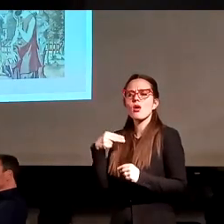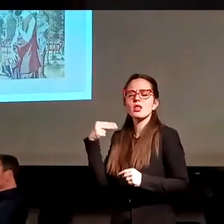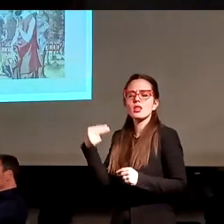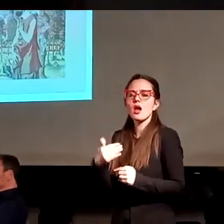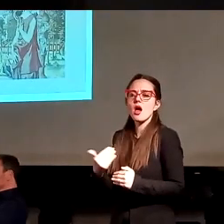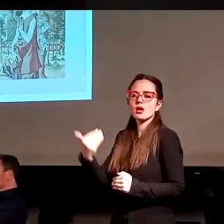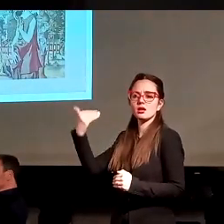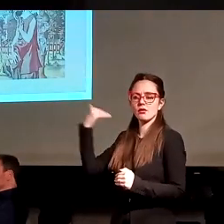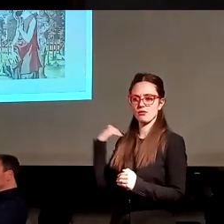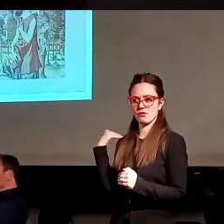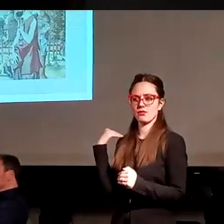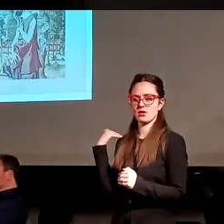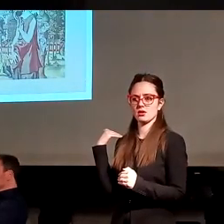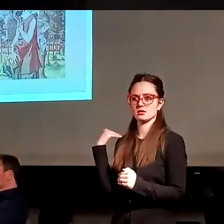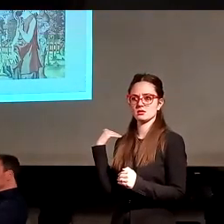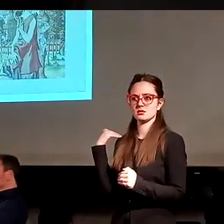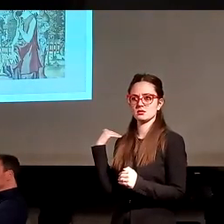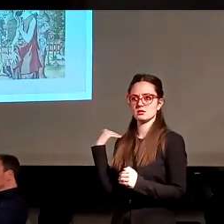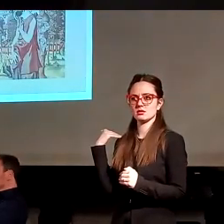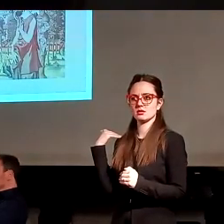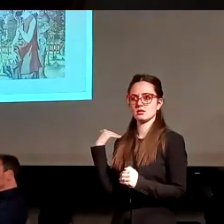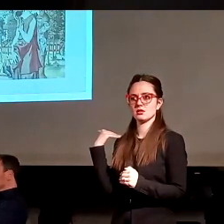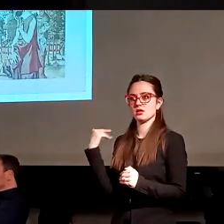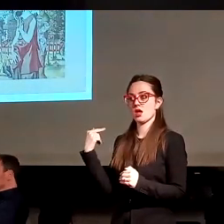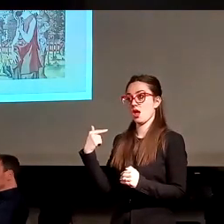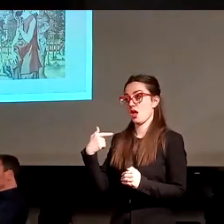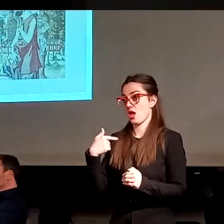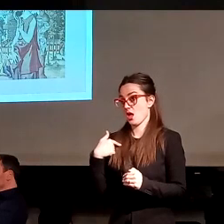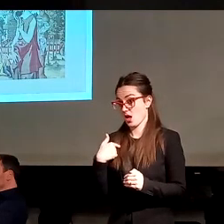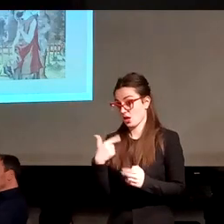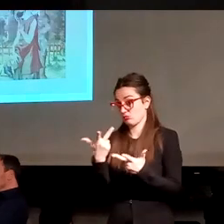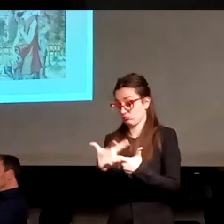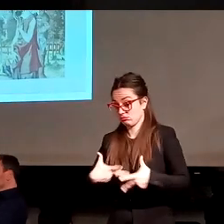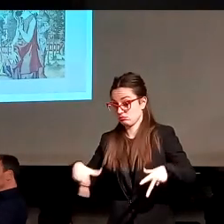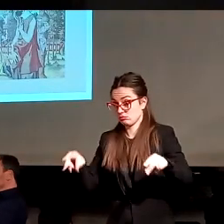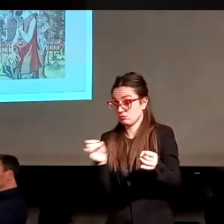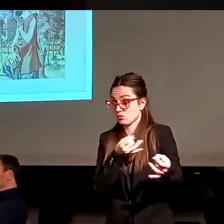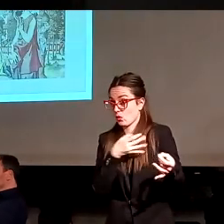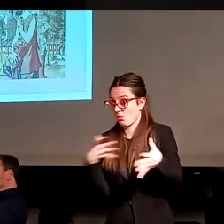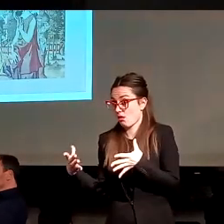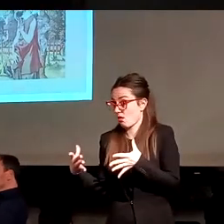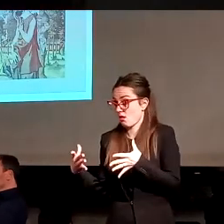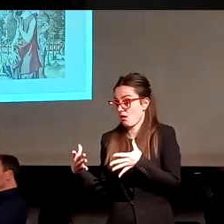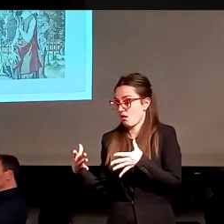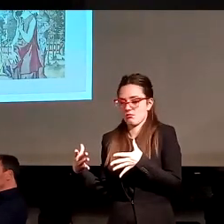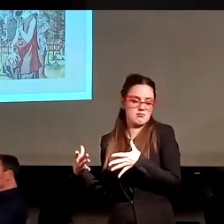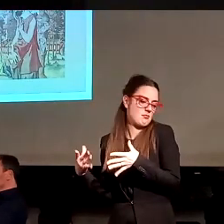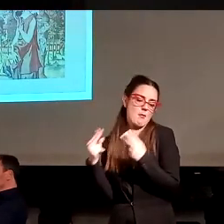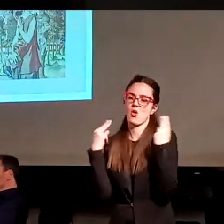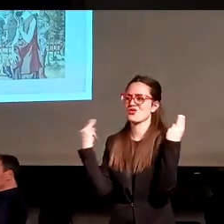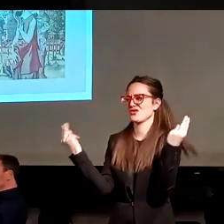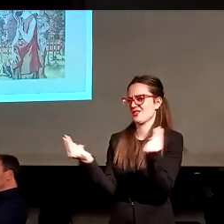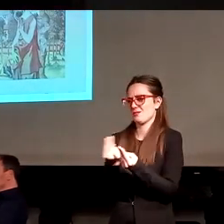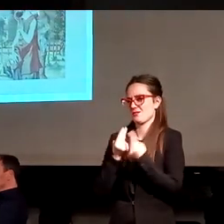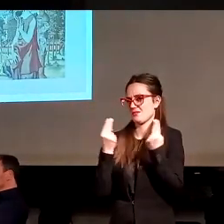secolo fa non cercherò di ridurre le sue parole ora irrecuperabili